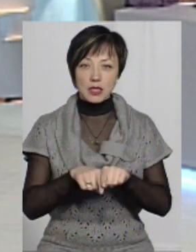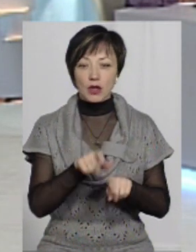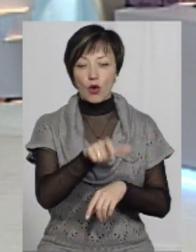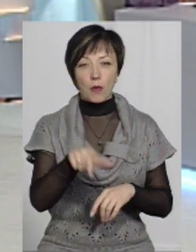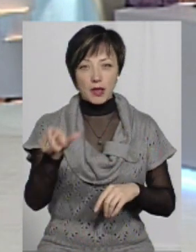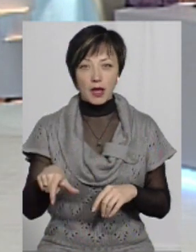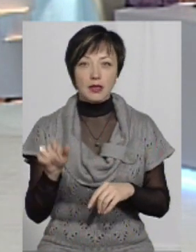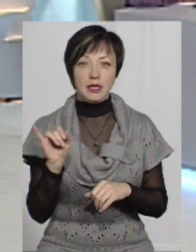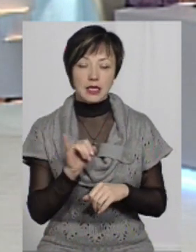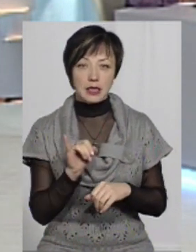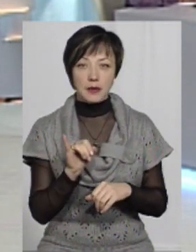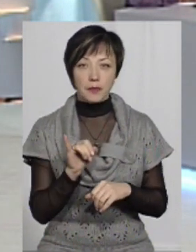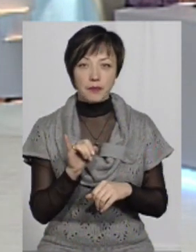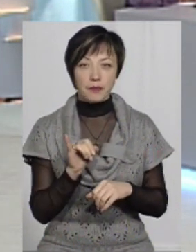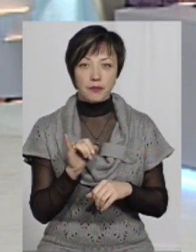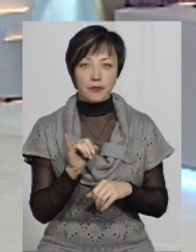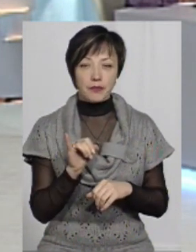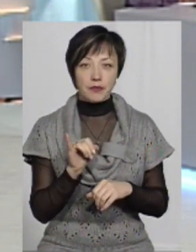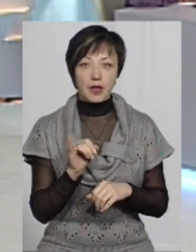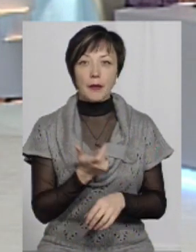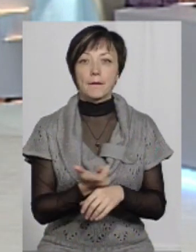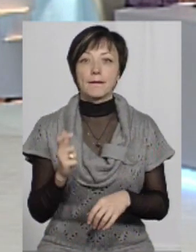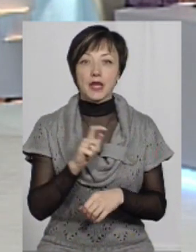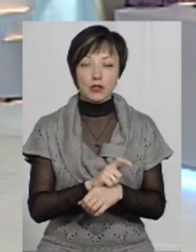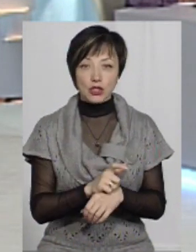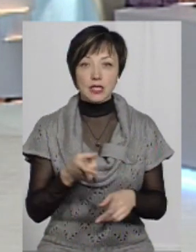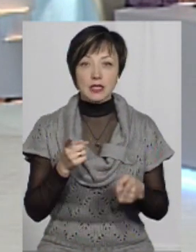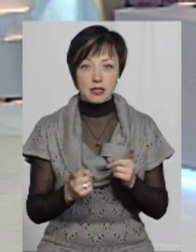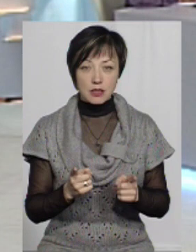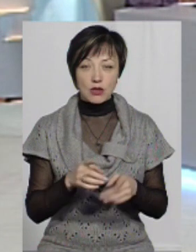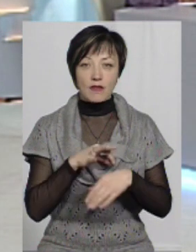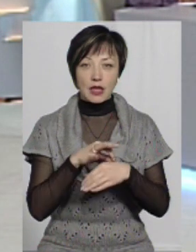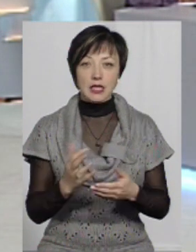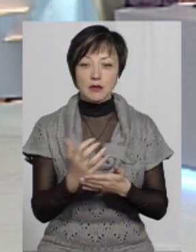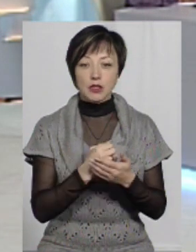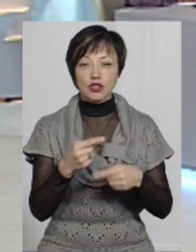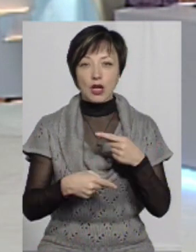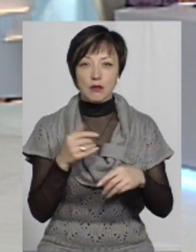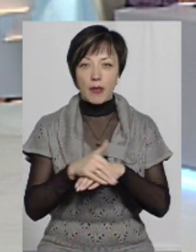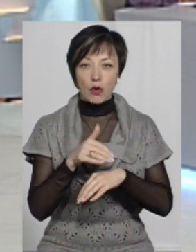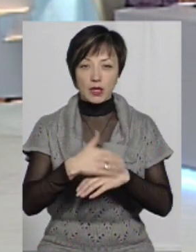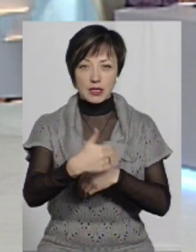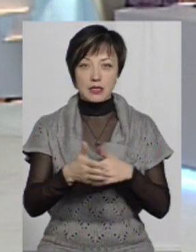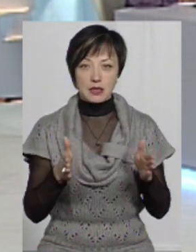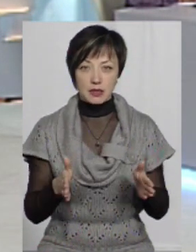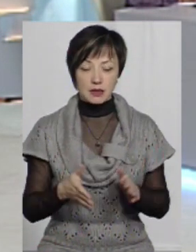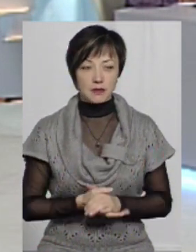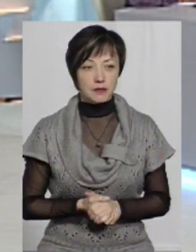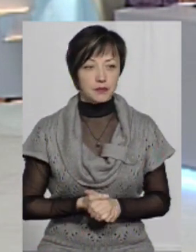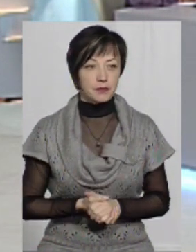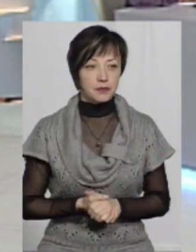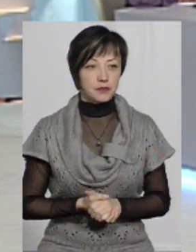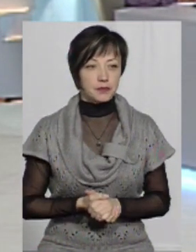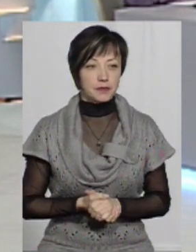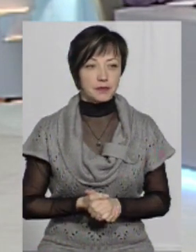небайдужі громадяни і в більшості дійсно ведеться збір через благодійні скриньки, через такі